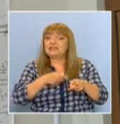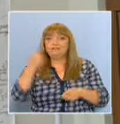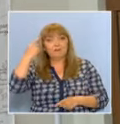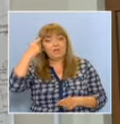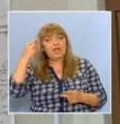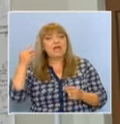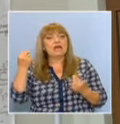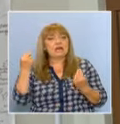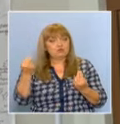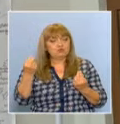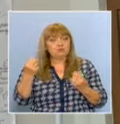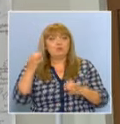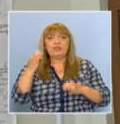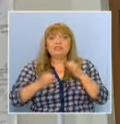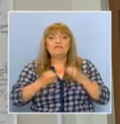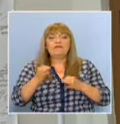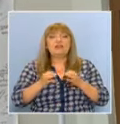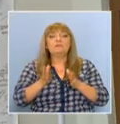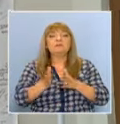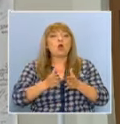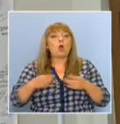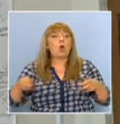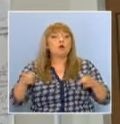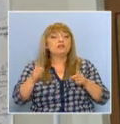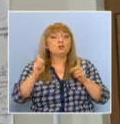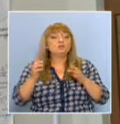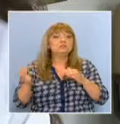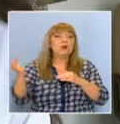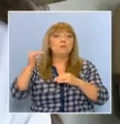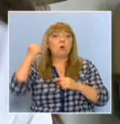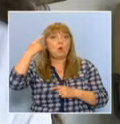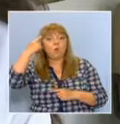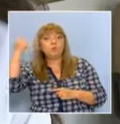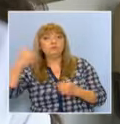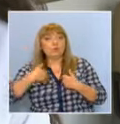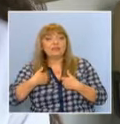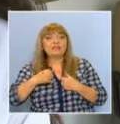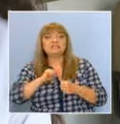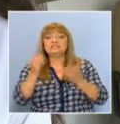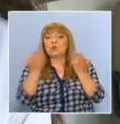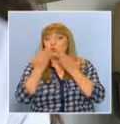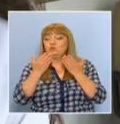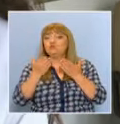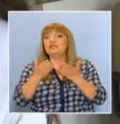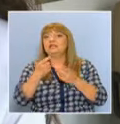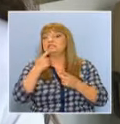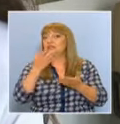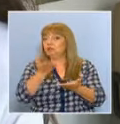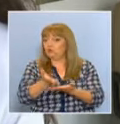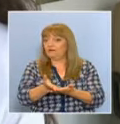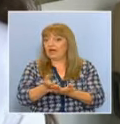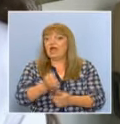да вярваме на хората, които са по-умни от нас и са учили за това. Работата на лекаря е